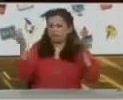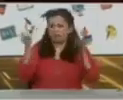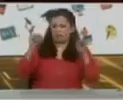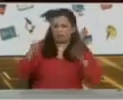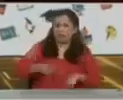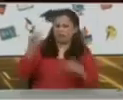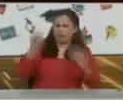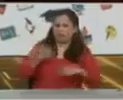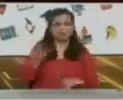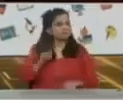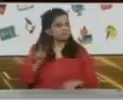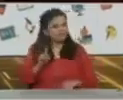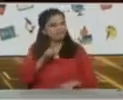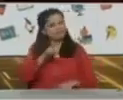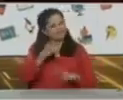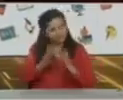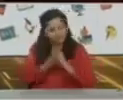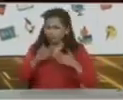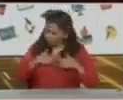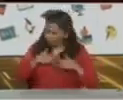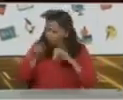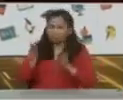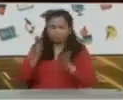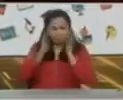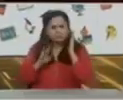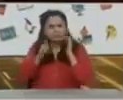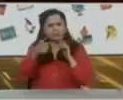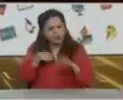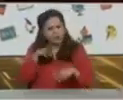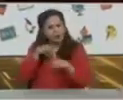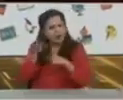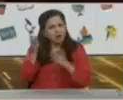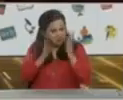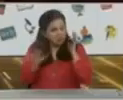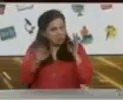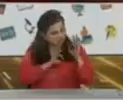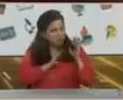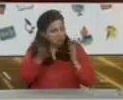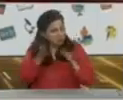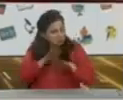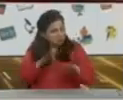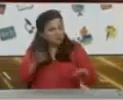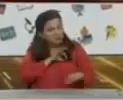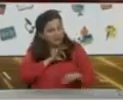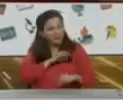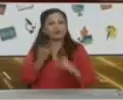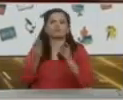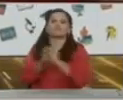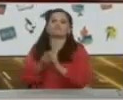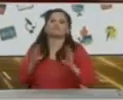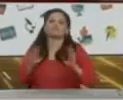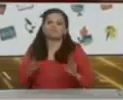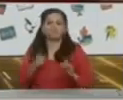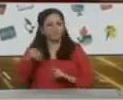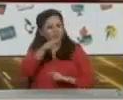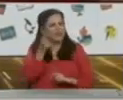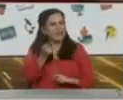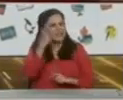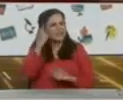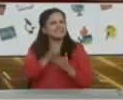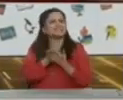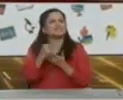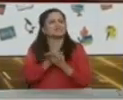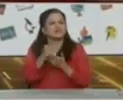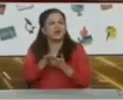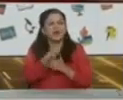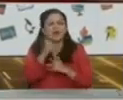करो। वो जो गाना उसको पसंद है, आप उससे जुड़िए, आनंद लीजिए ना। ये समझने की कोशिश तो करिए कि